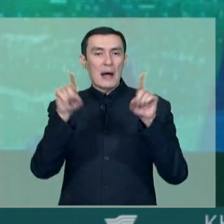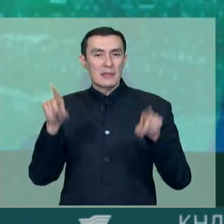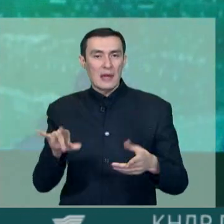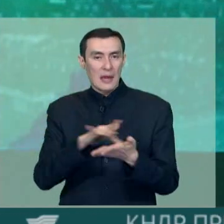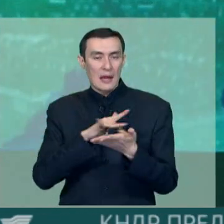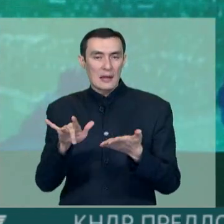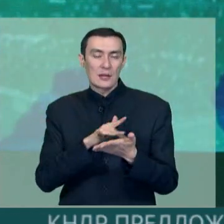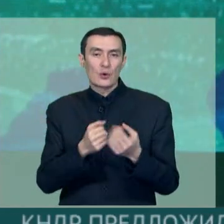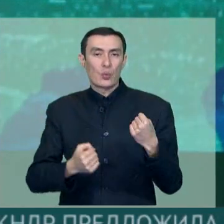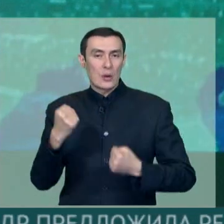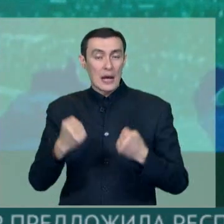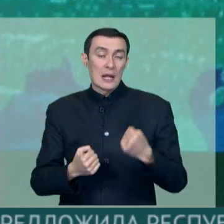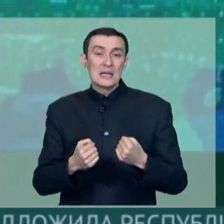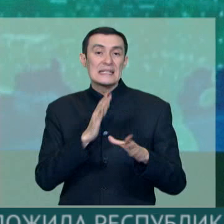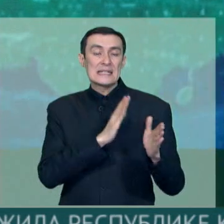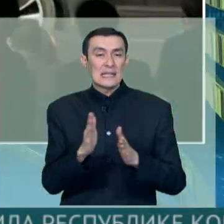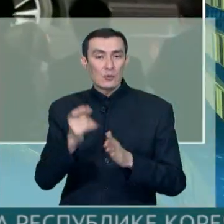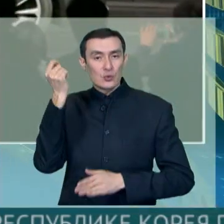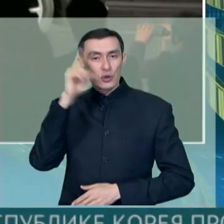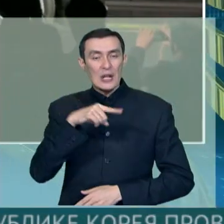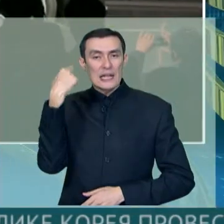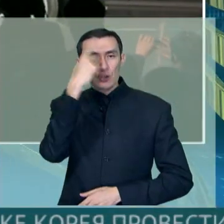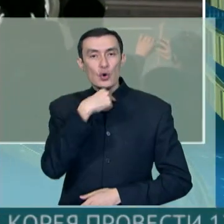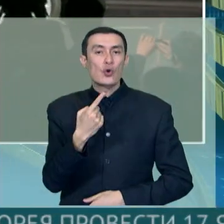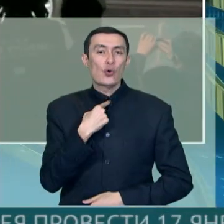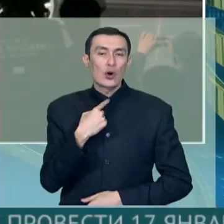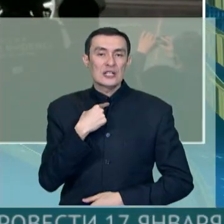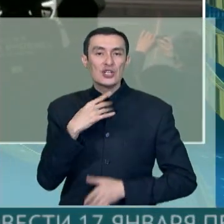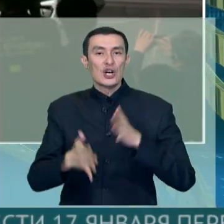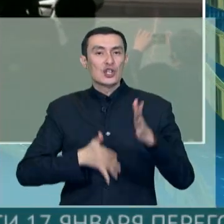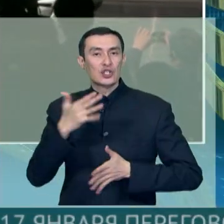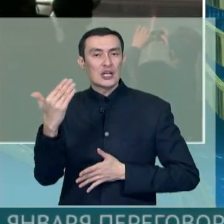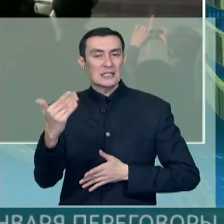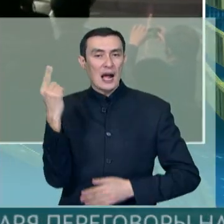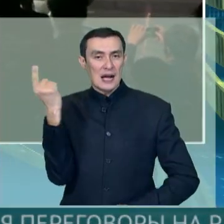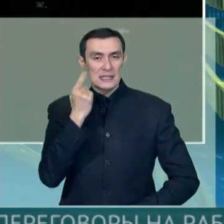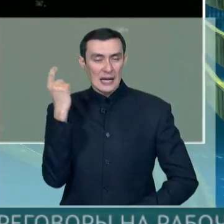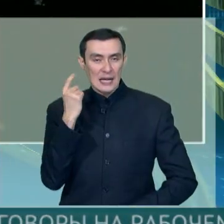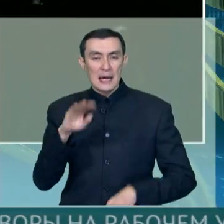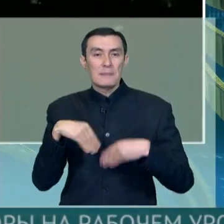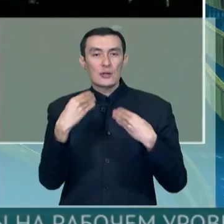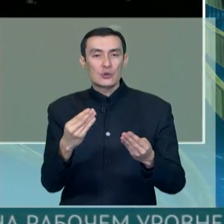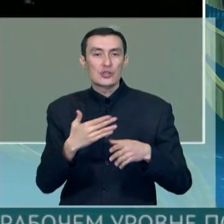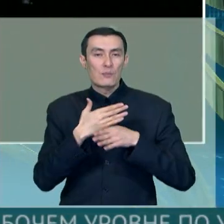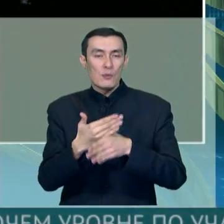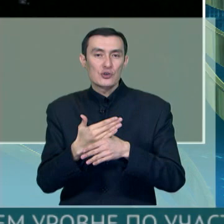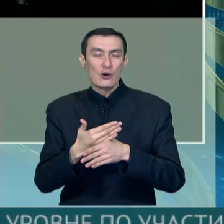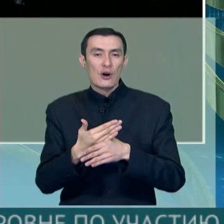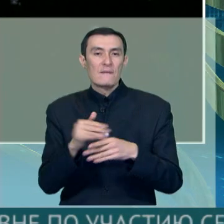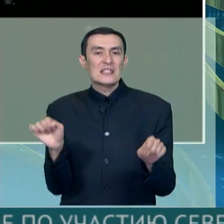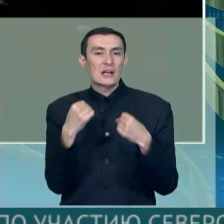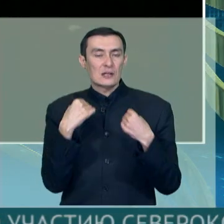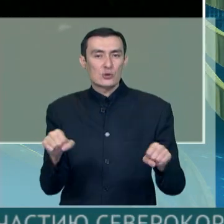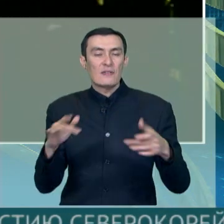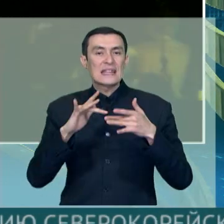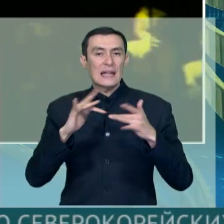и сенсорного руля. Система распознает лицо, голос и жесты хозяина. Данные передаются с помощью высокоскоростного